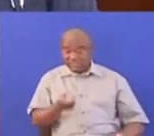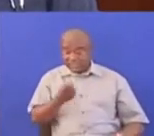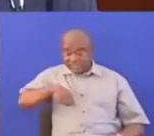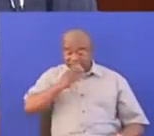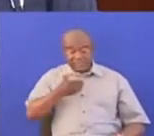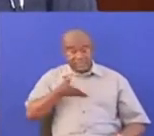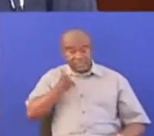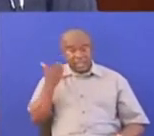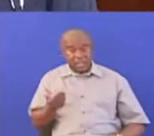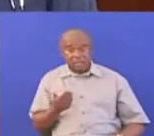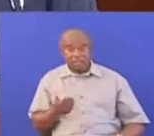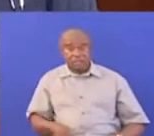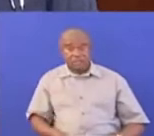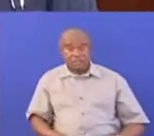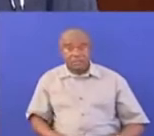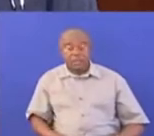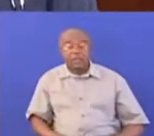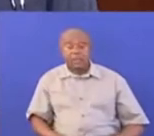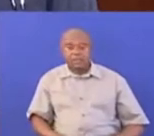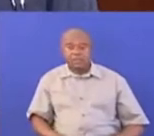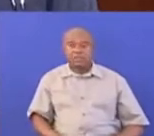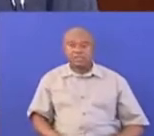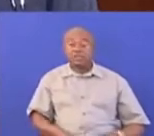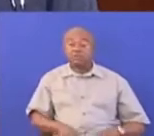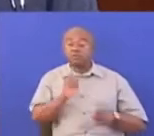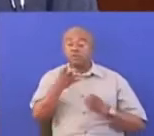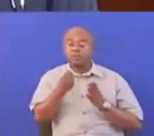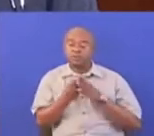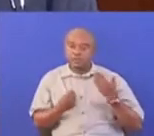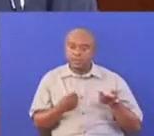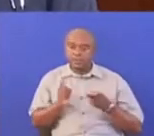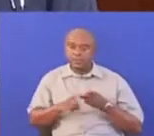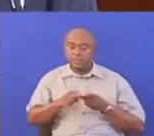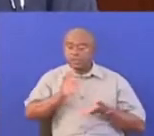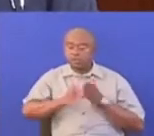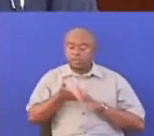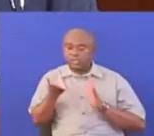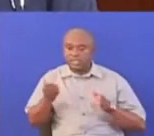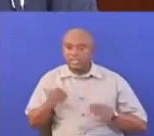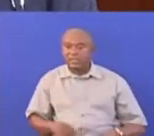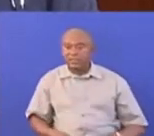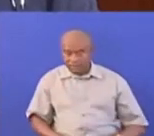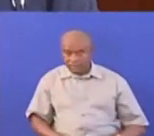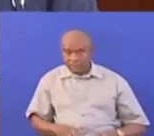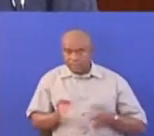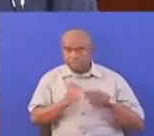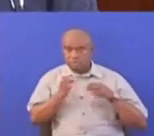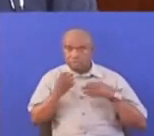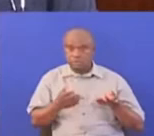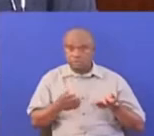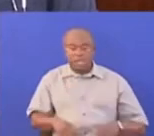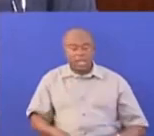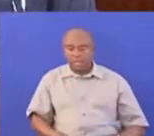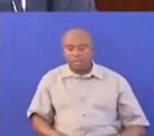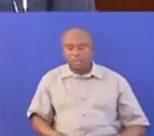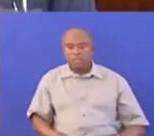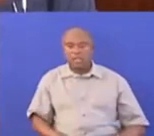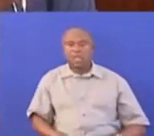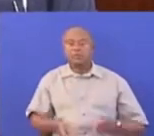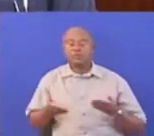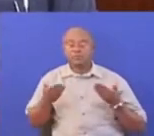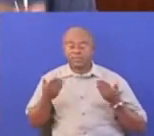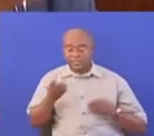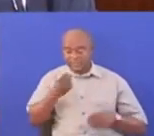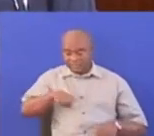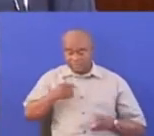kama serikali, lakini sisi kama wananchi, tukae pamoja na tukubaliane na tuwe na mahusiano mazuri kati ya wahifadhi na sisi